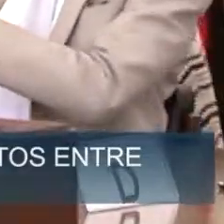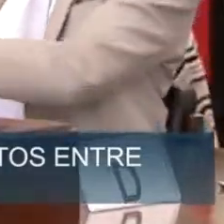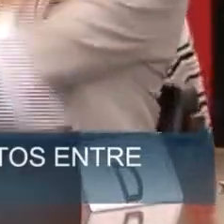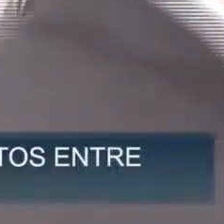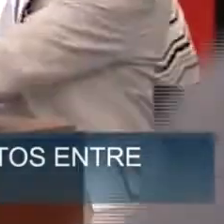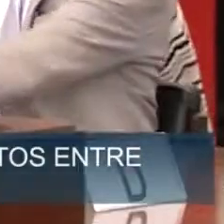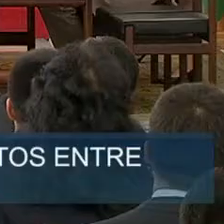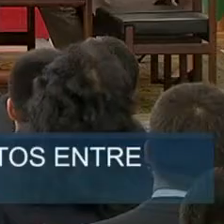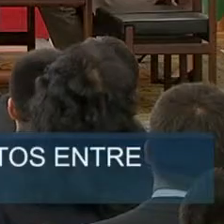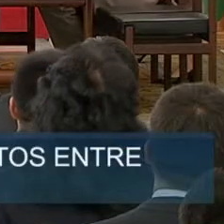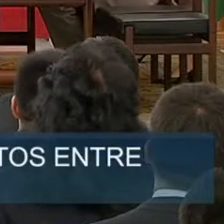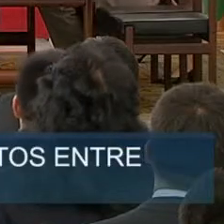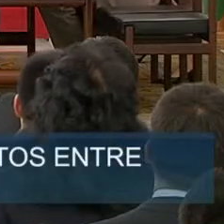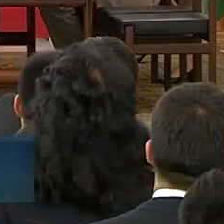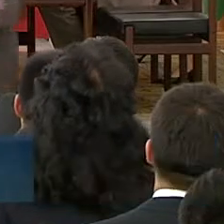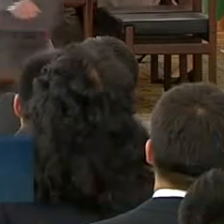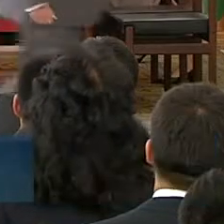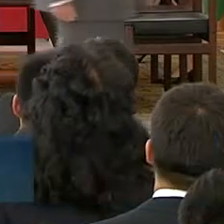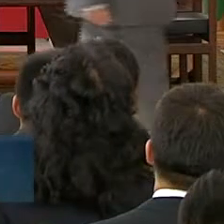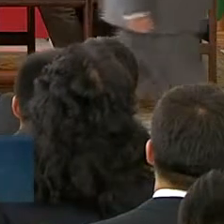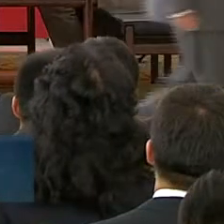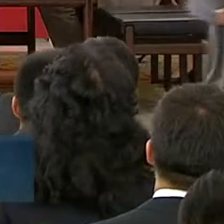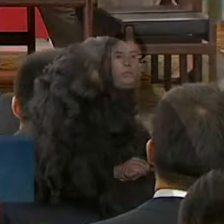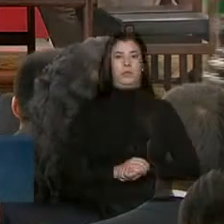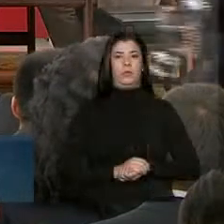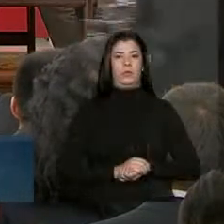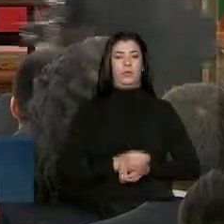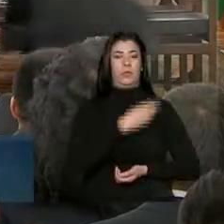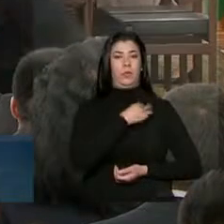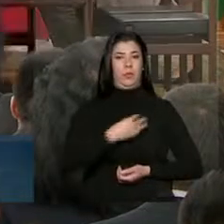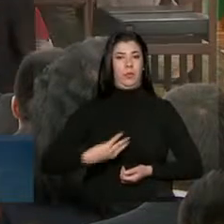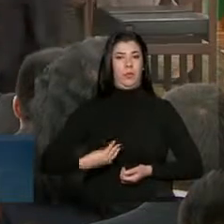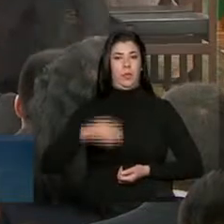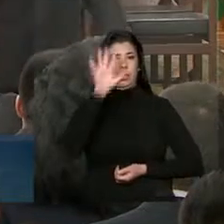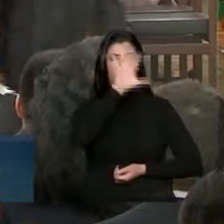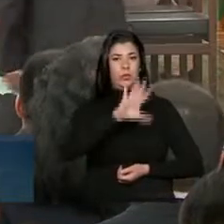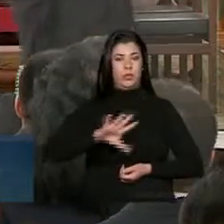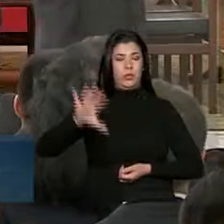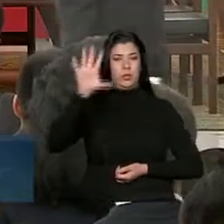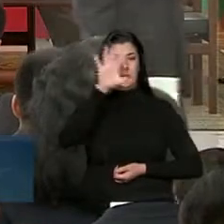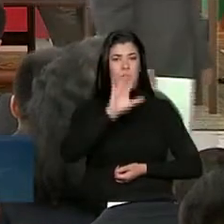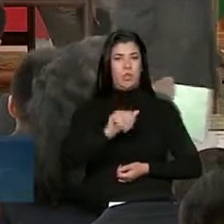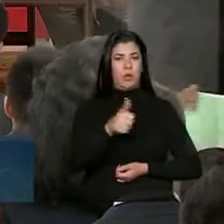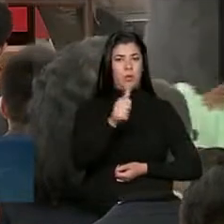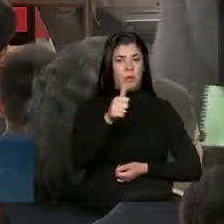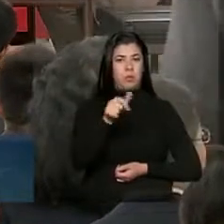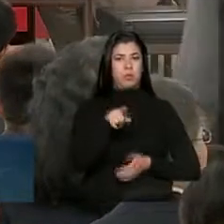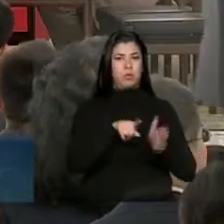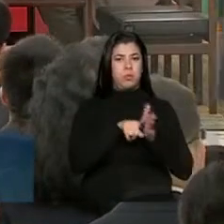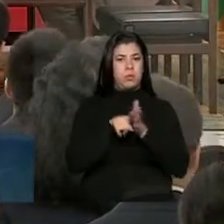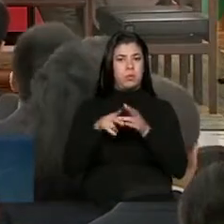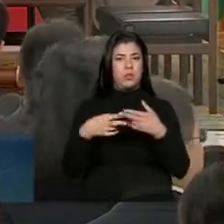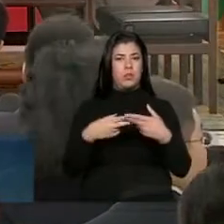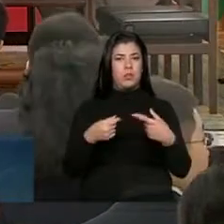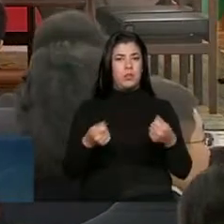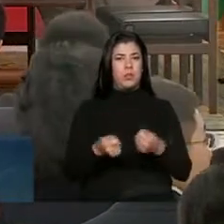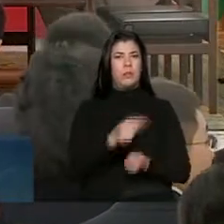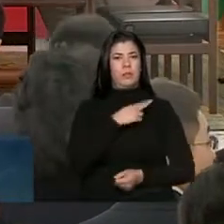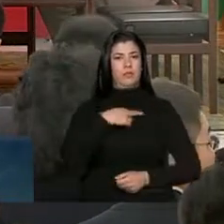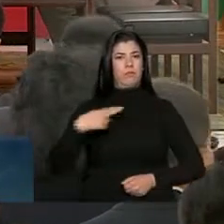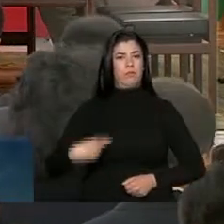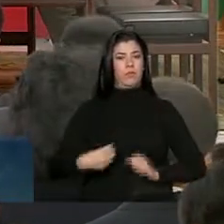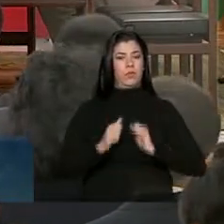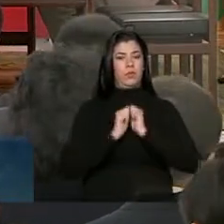邀请中国工信部副部长国防科工局局长许达哲，巴西科技部部长雷贝洛签署中华人民共和国和巴西联邦共和国关于合作研制地球资源卫星04A星的补充议定书。 Ministro da Administração Geral de Supervisão de Qualidade, Qiu Xupin, e ministra